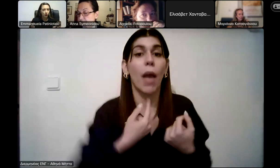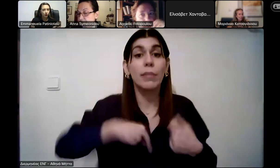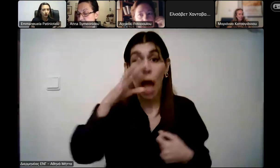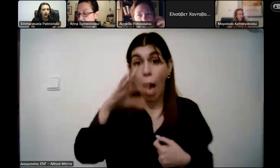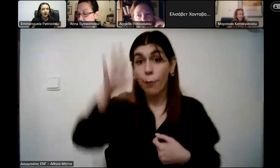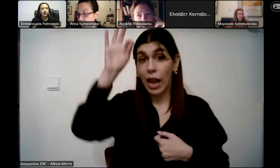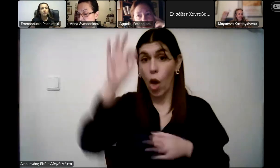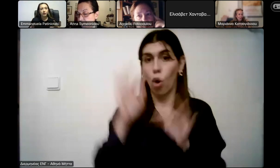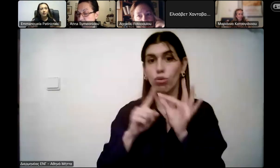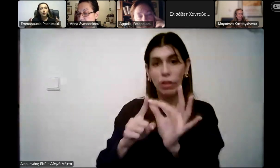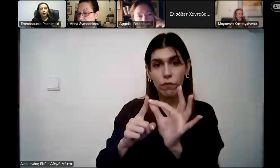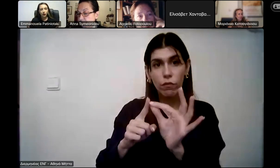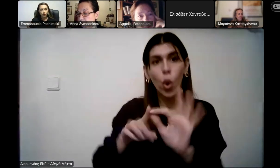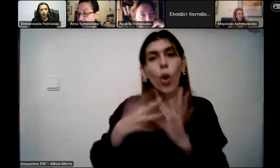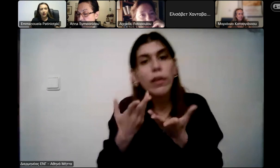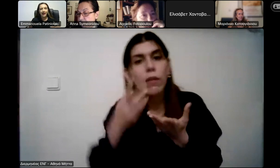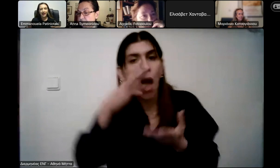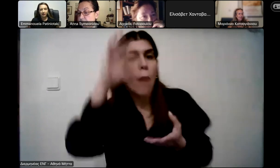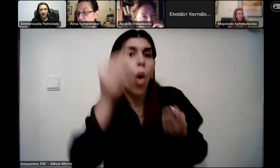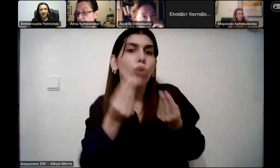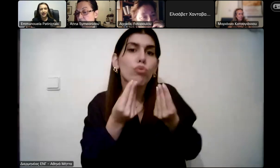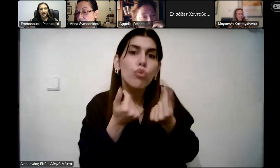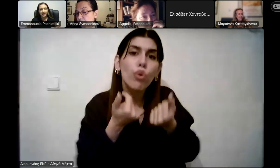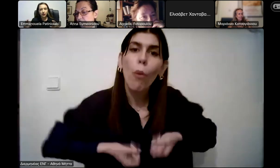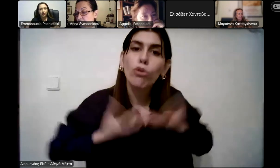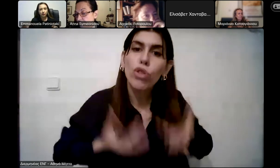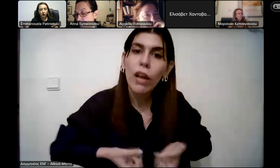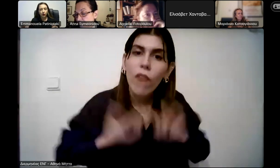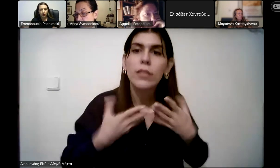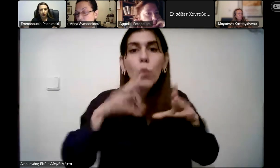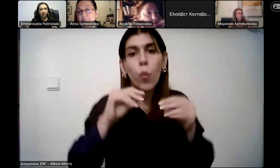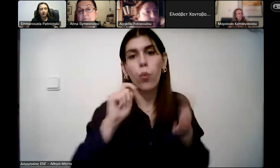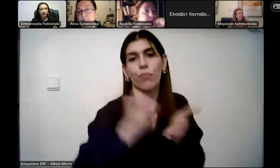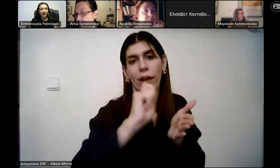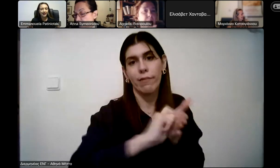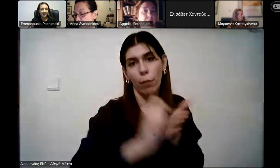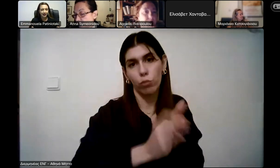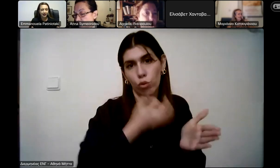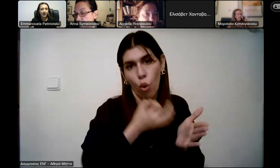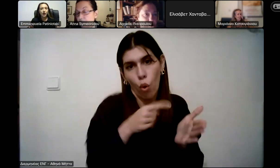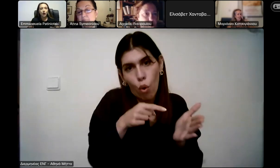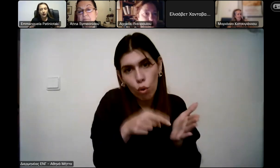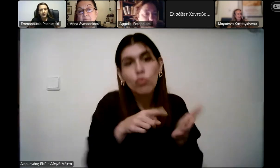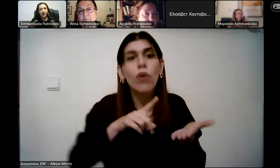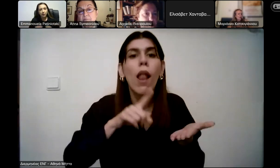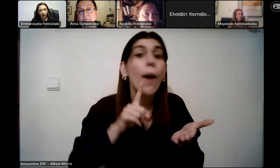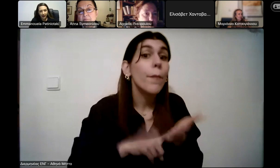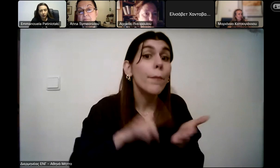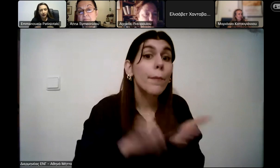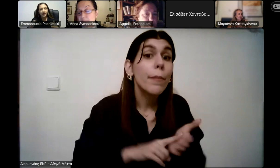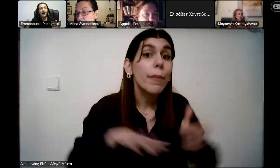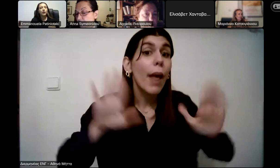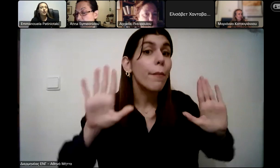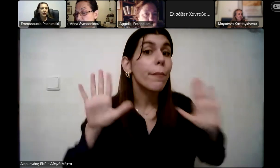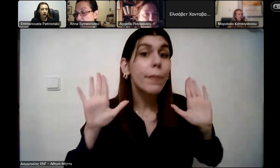συμβόλου ή οποιοδήποτε τρόπου έκφρασης, ιδιαίτερα στο γραπτό λόγο, πρέπει να γίνεται χωρίς να